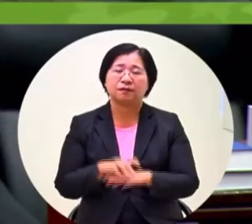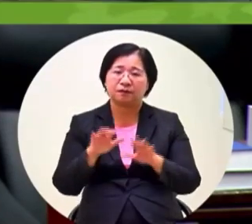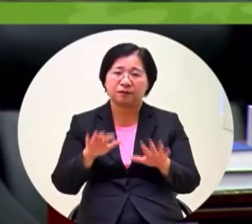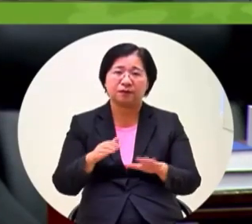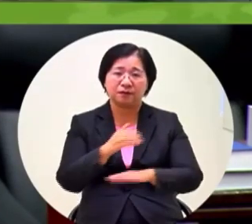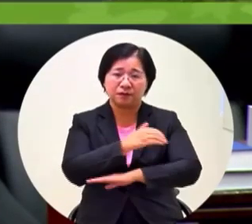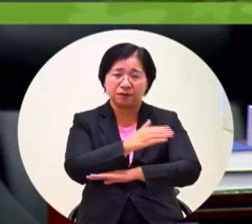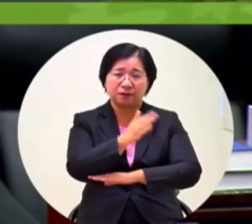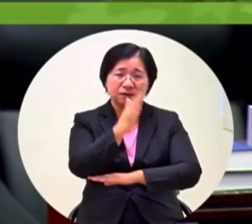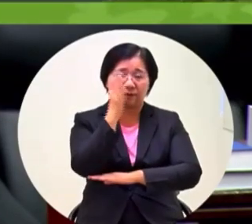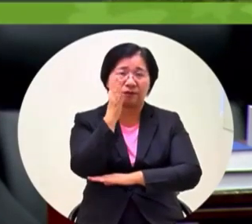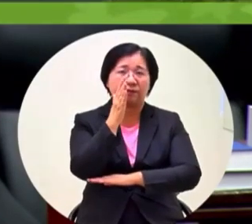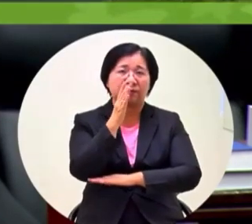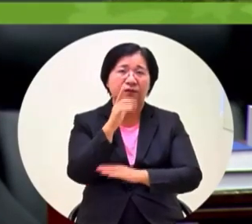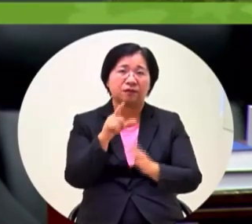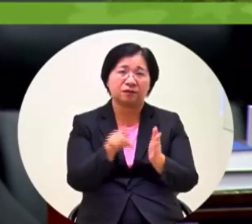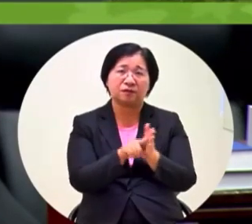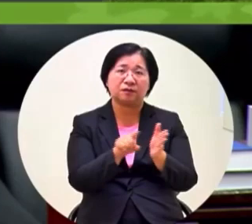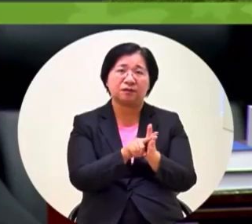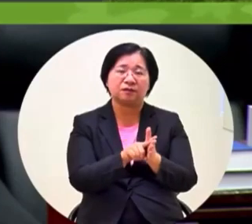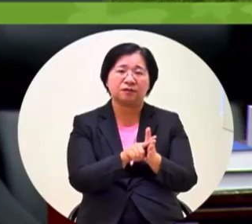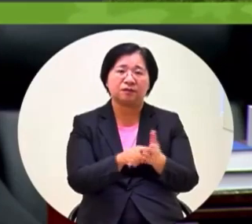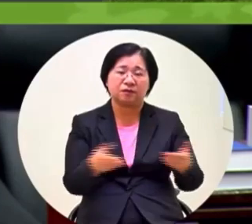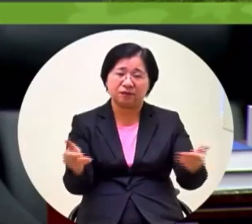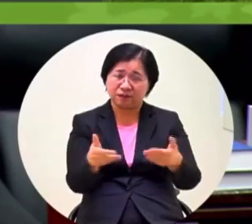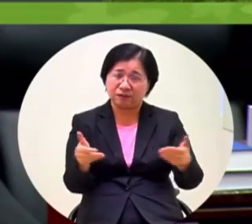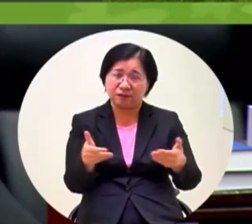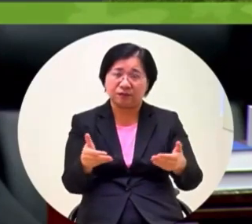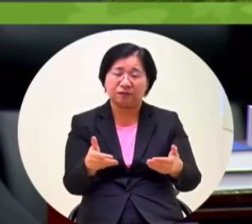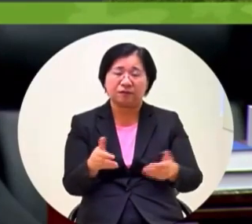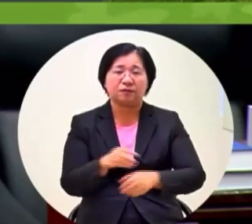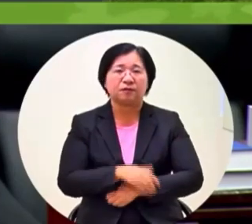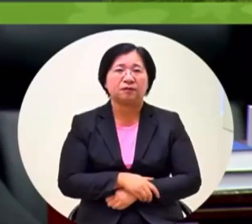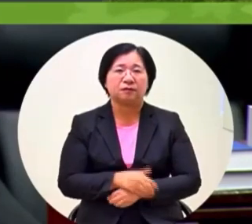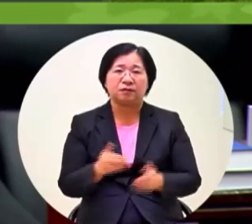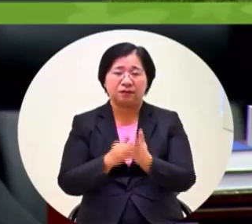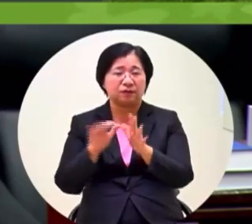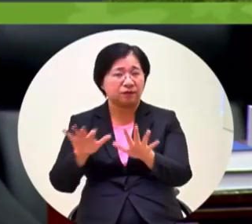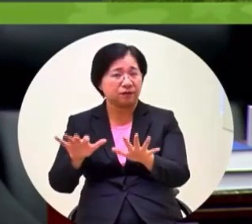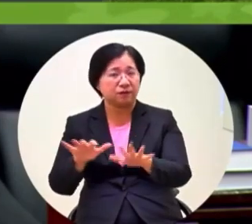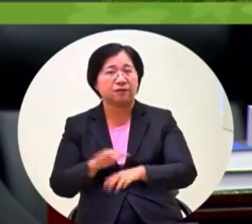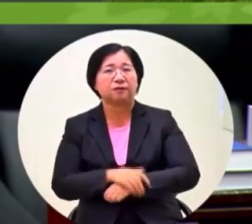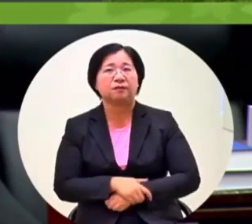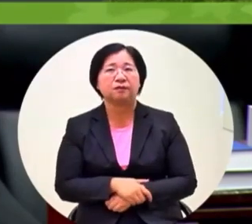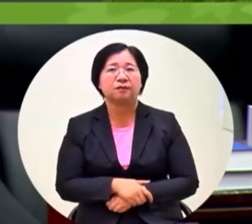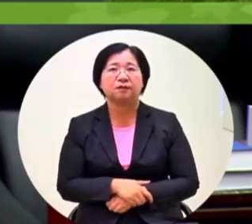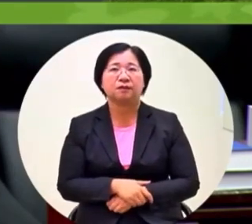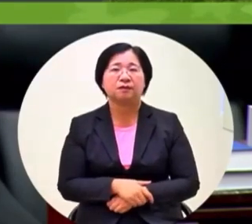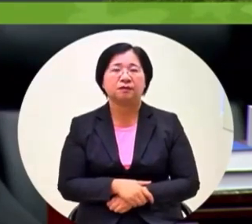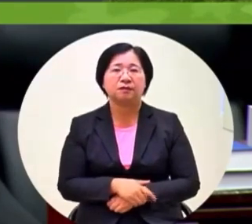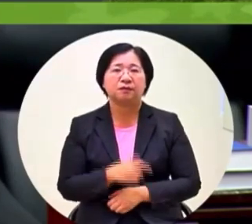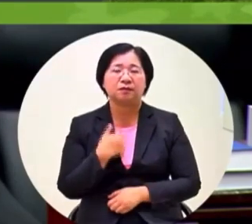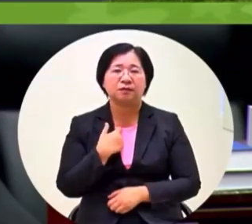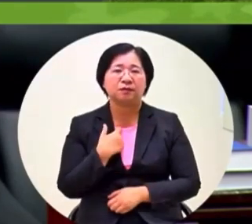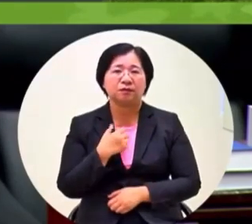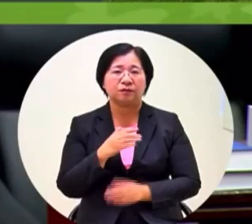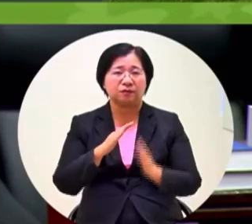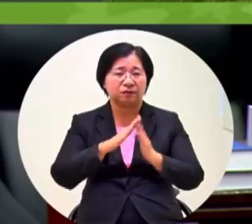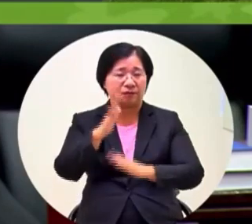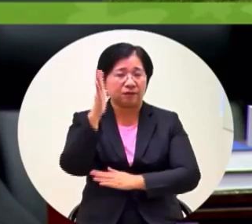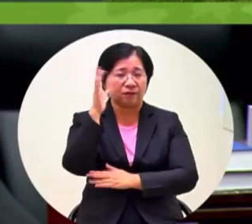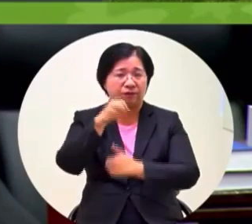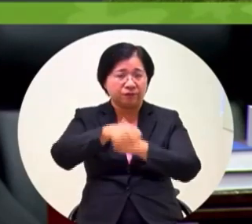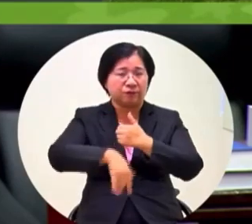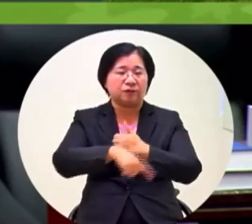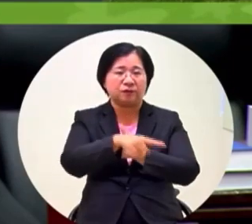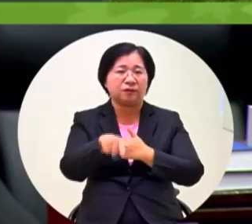了，过来一直整治甲即马，予龙岩直接我提供予咱的市政府团队，包括水利